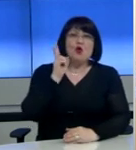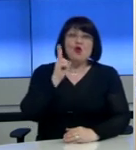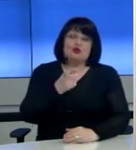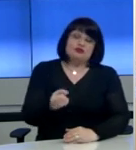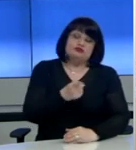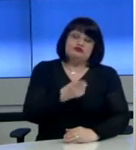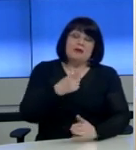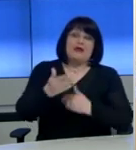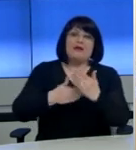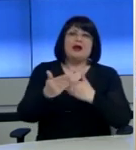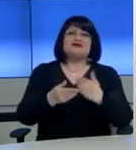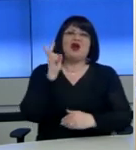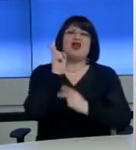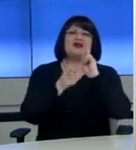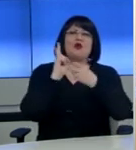μια διαδικασία